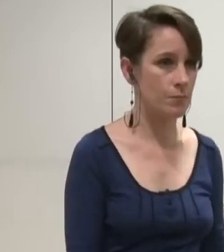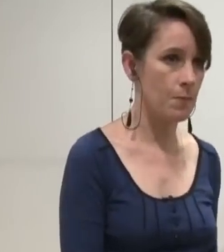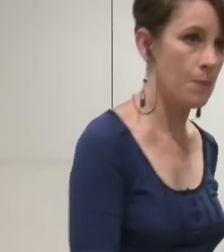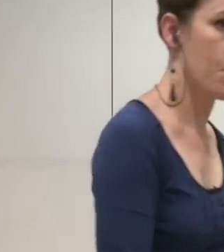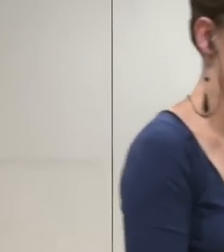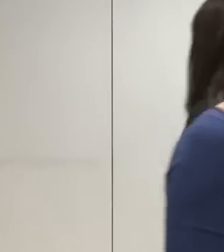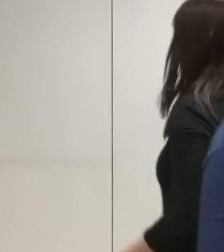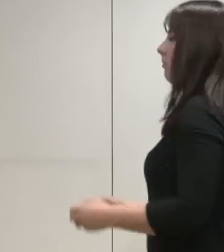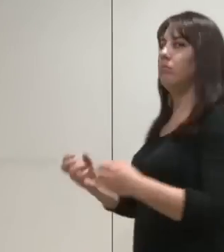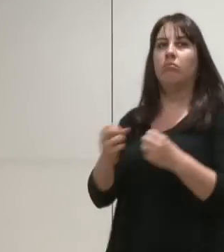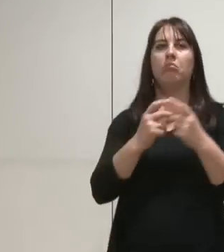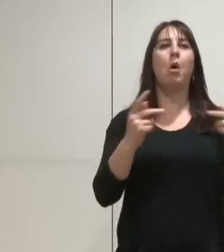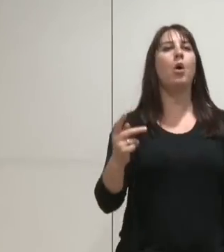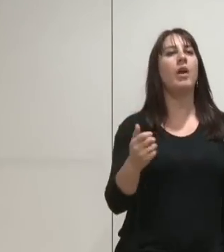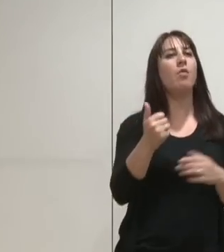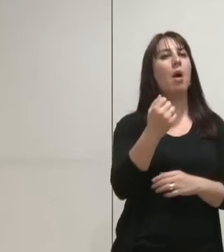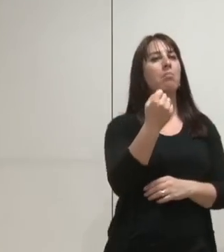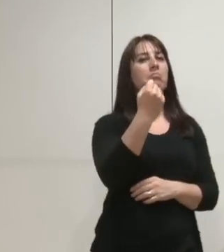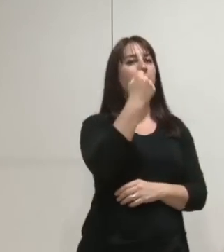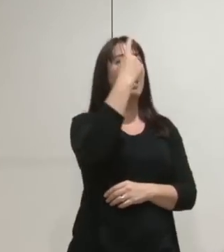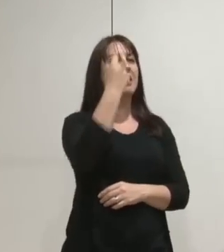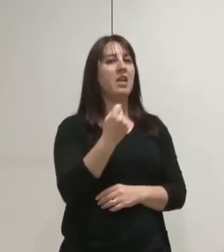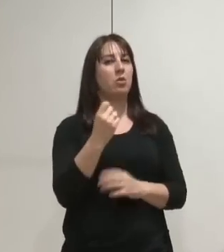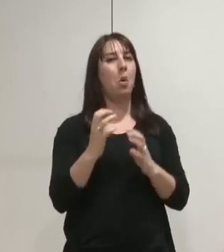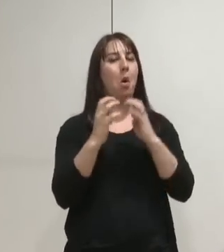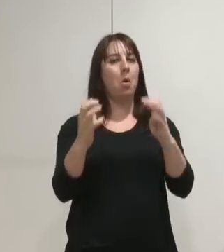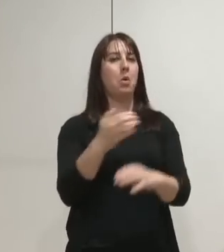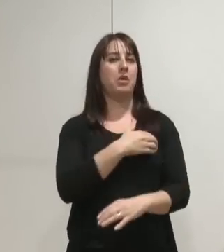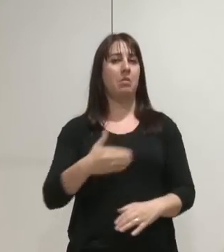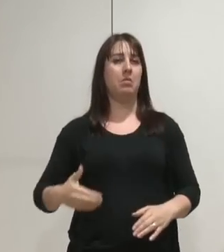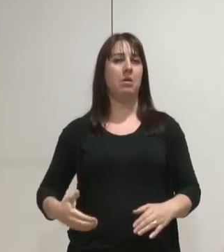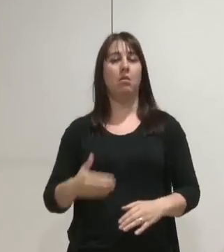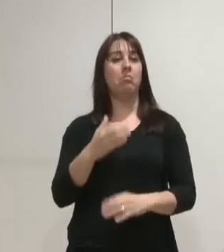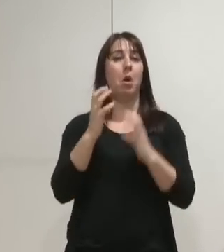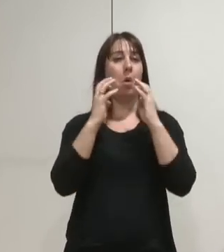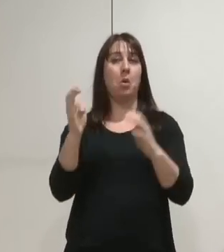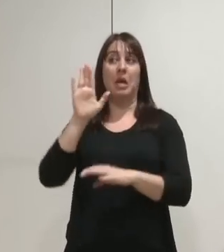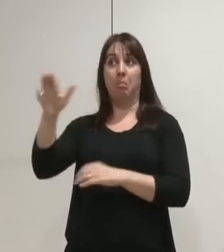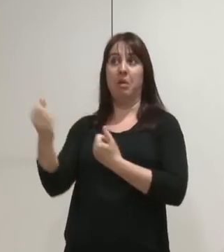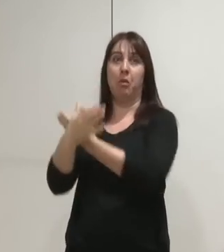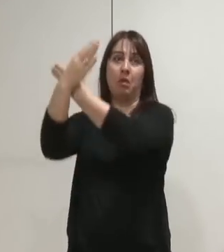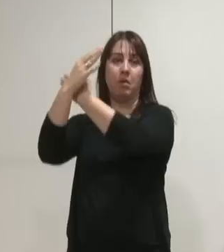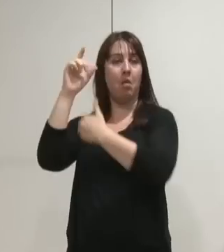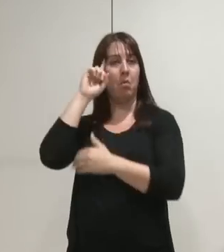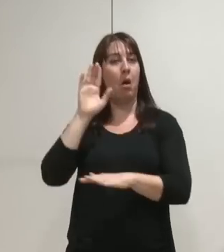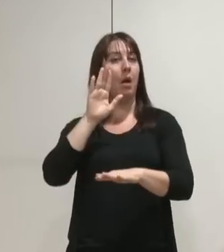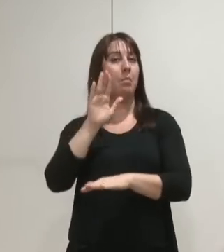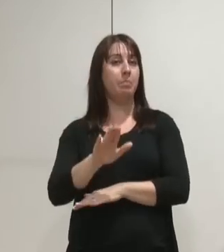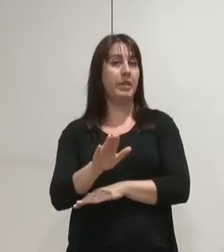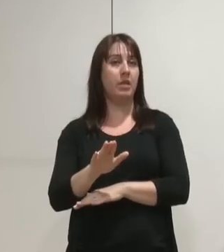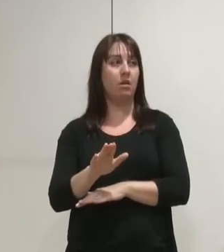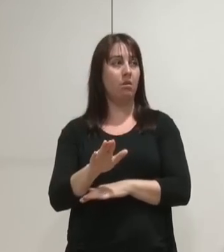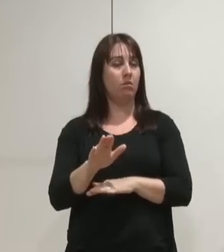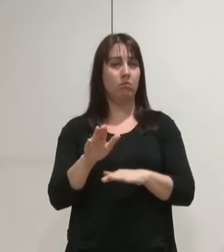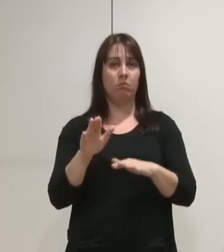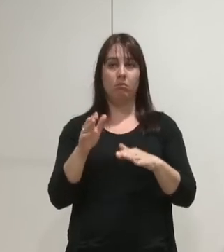ça sera une question que vous pourrez poser de façon pertinente au Conseil métropolitain puisque cette maîtrrie d'œuvre urbaine et sociale et donc donc une